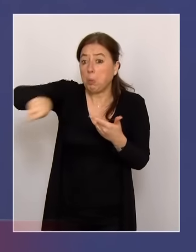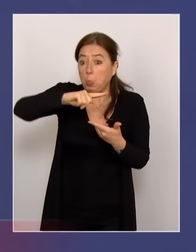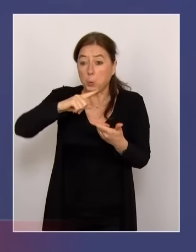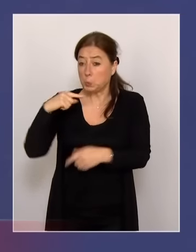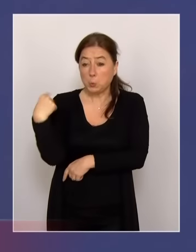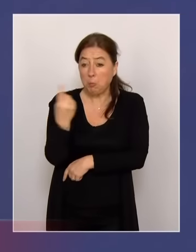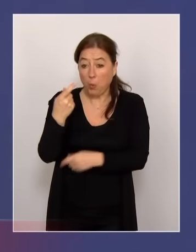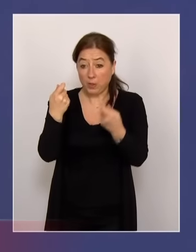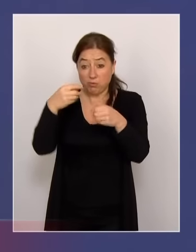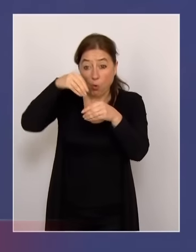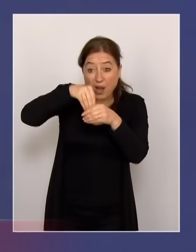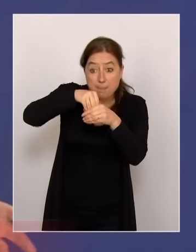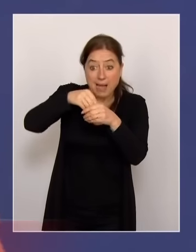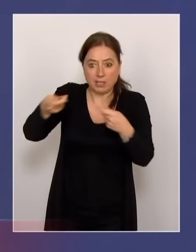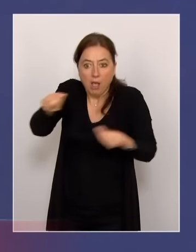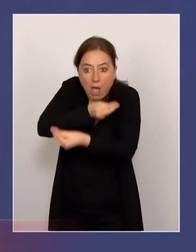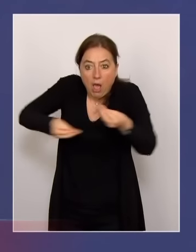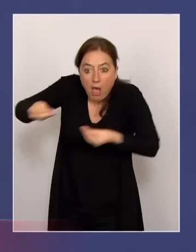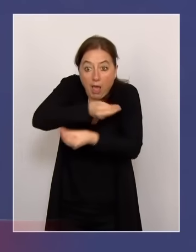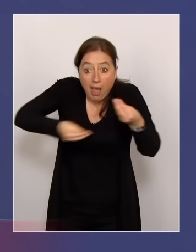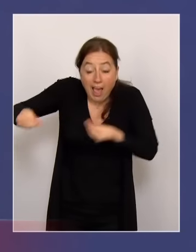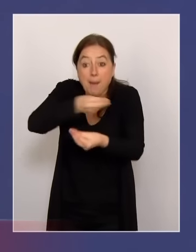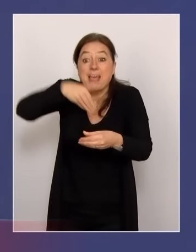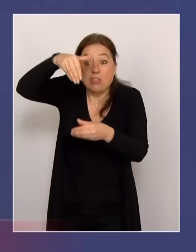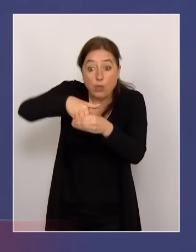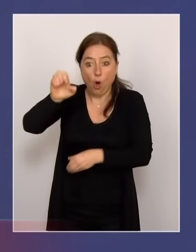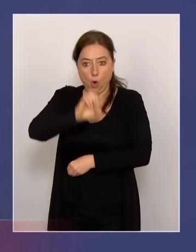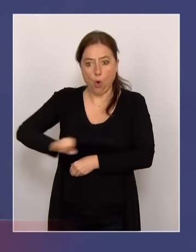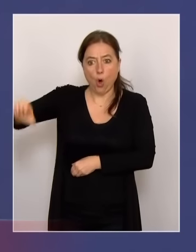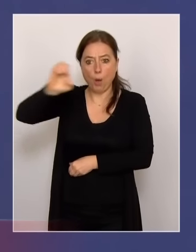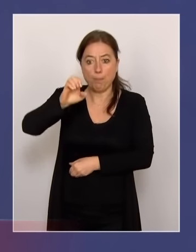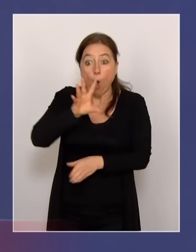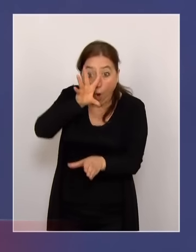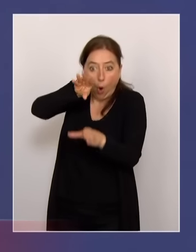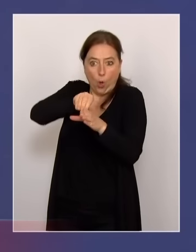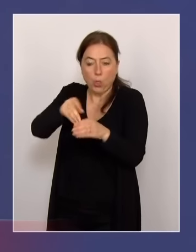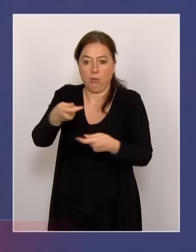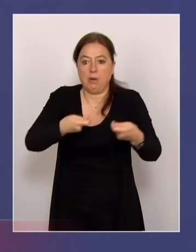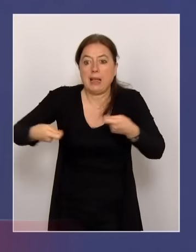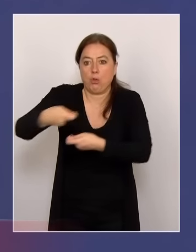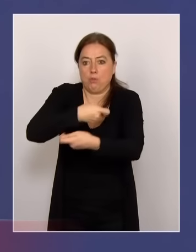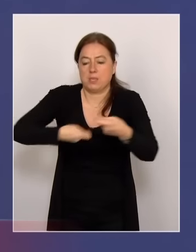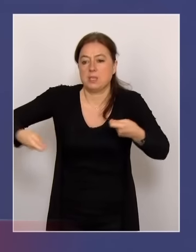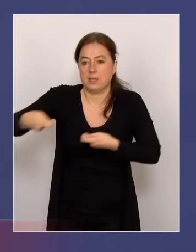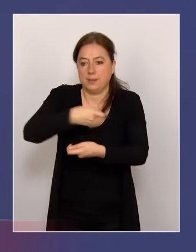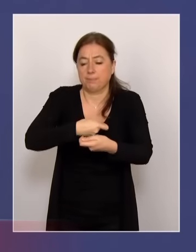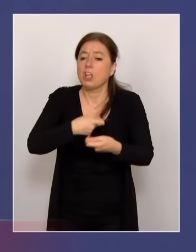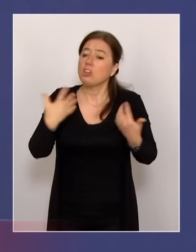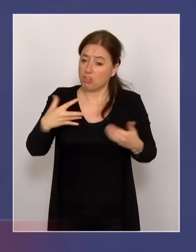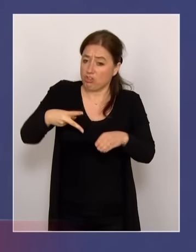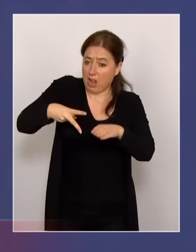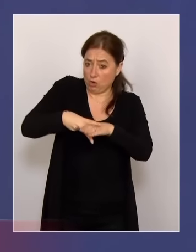circuler les épargnes pour qu'elles soient bien allouées dans notre économie. Alors, on essaie d'avancer, on a commencé, je pense qu'il faut se donner